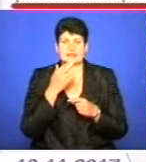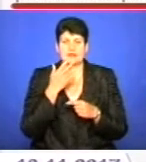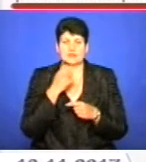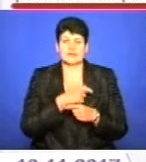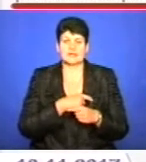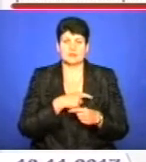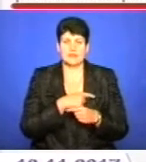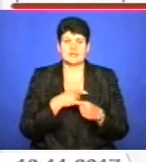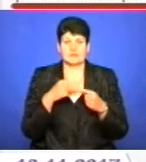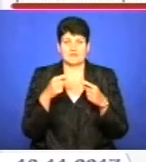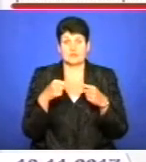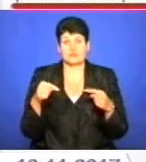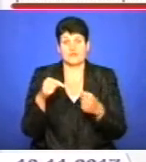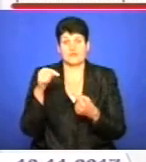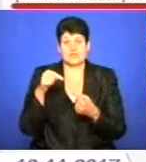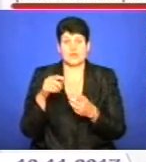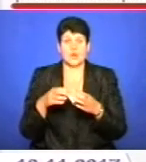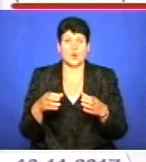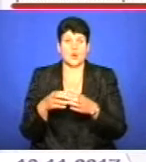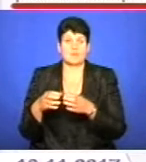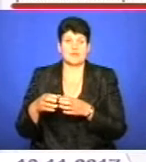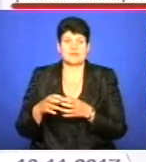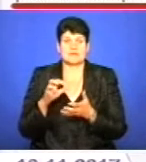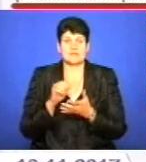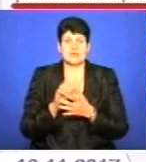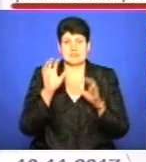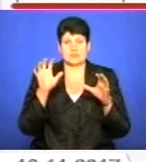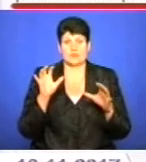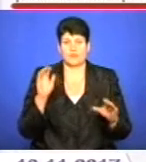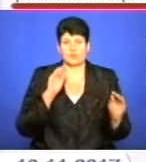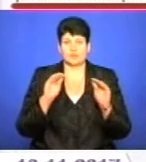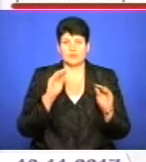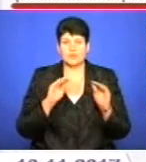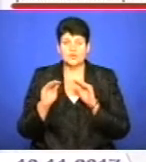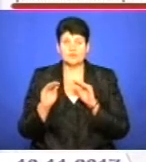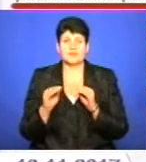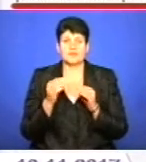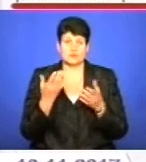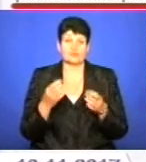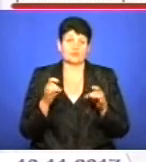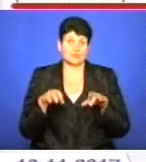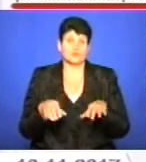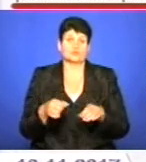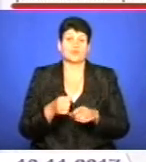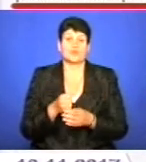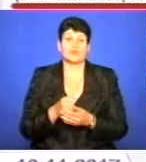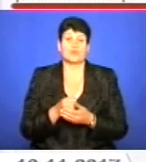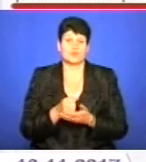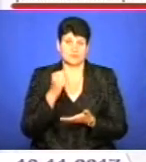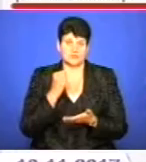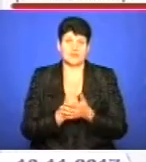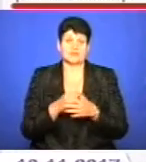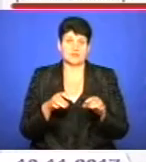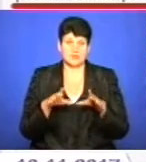комітетів Верховної Ради, які займаються законотворчою діяльністю. У разі ухвалення відповідного рішення ДФС виконуватиме його